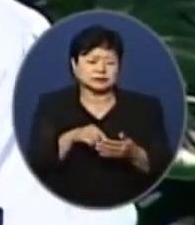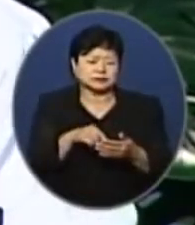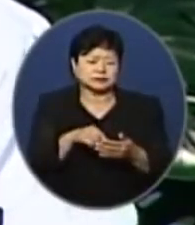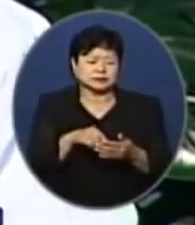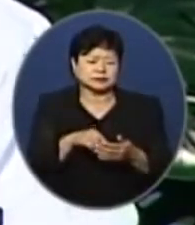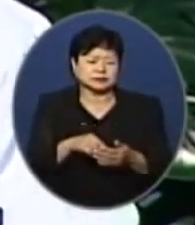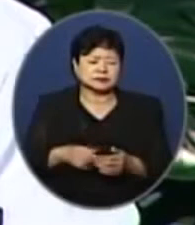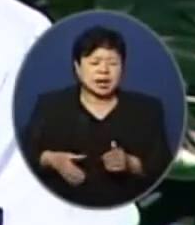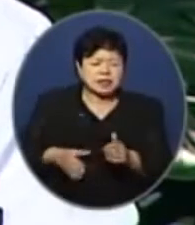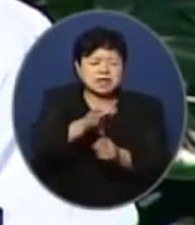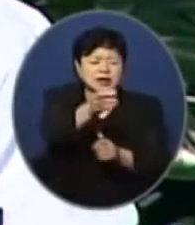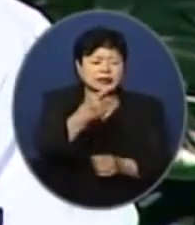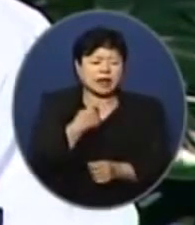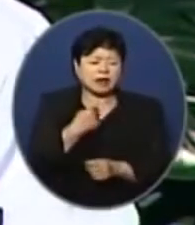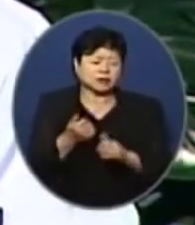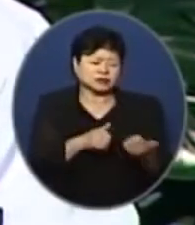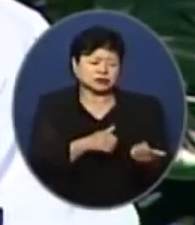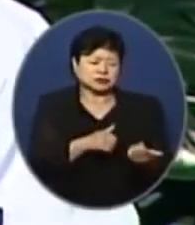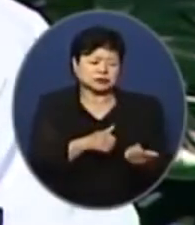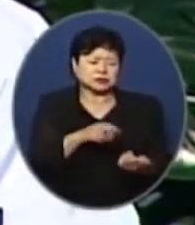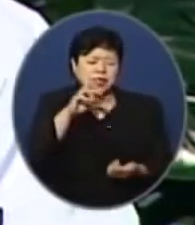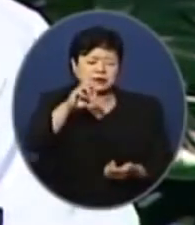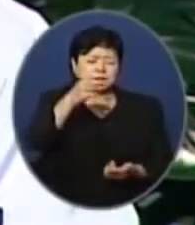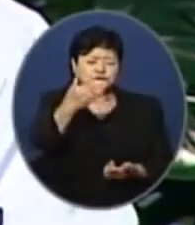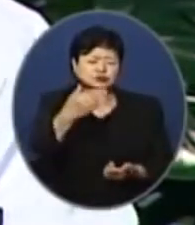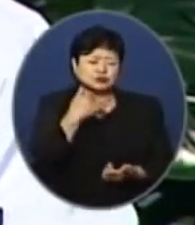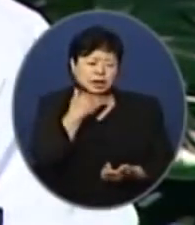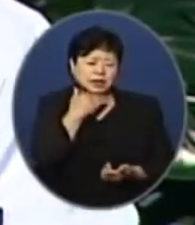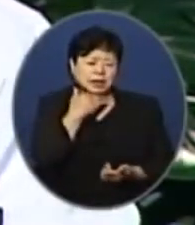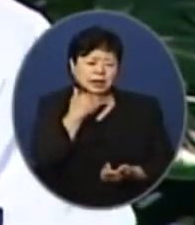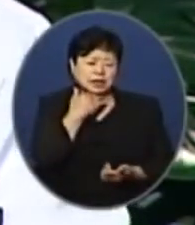교수대에서 사형을 당해 세상을 떠납니다. 39살의 나이입니다.